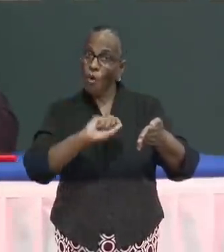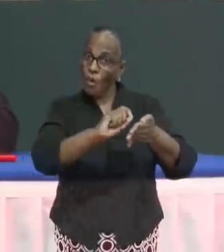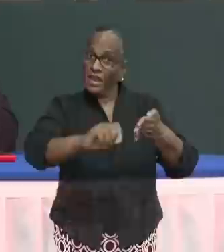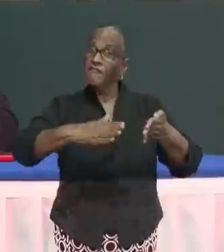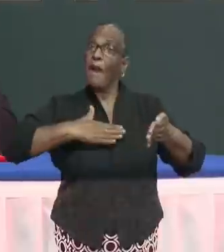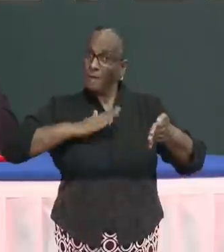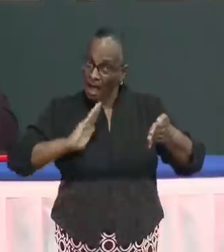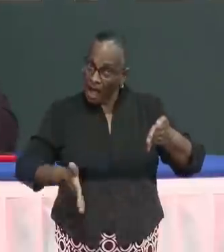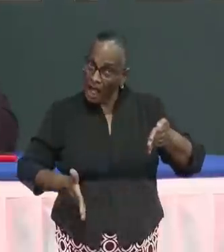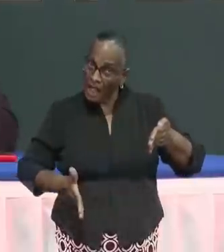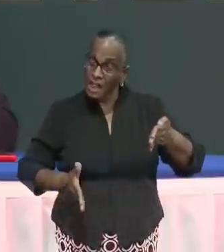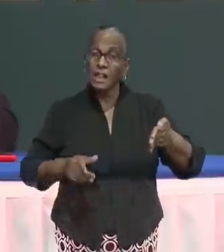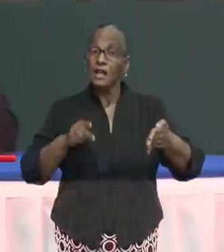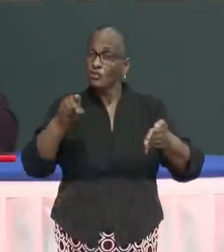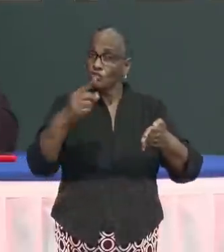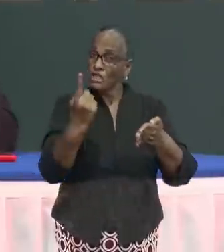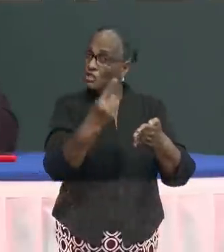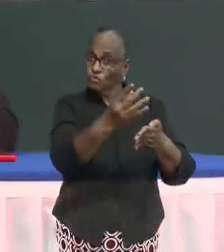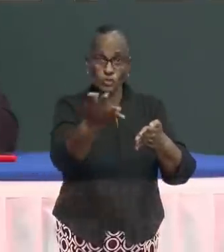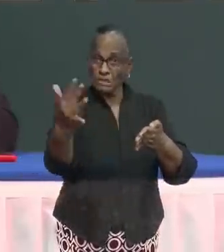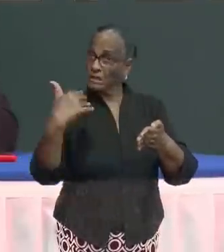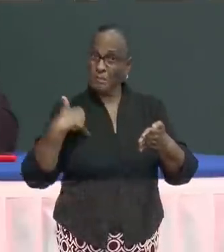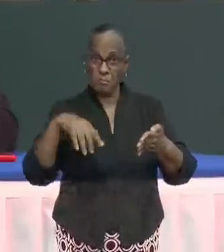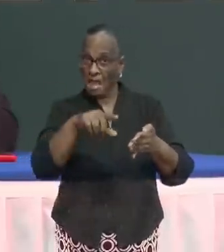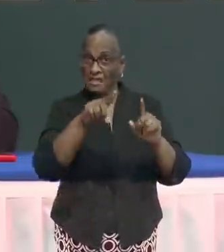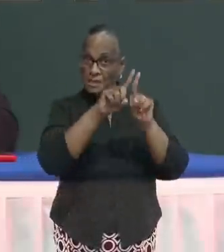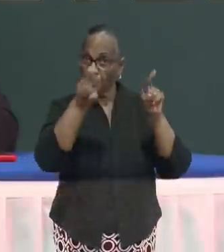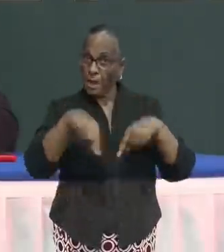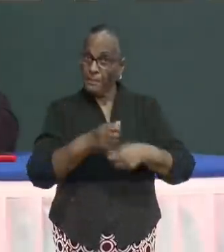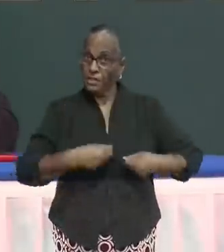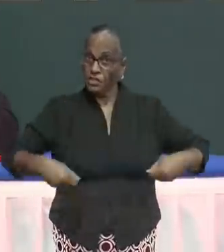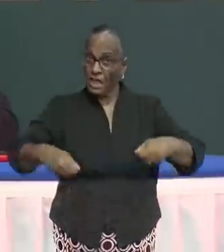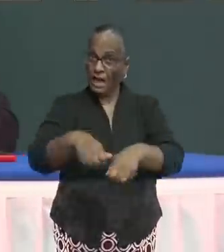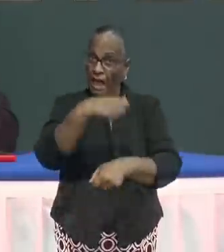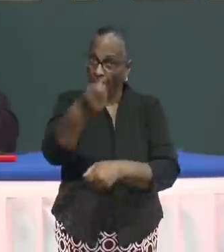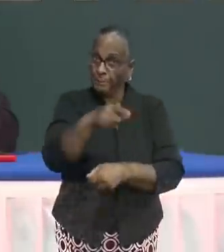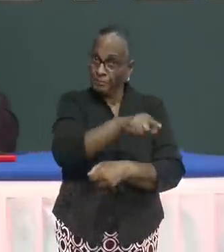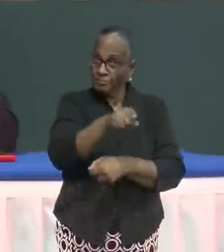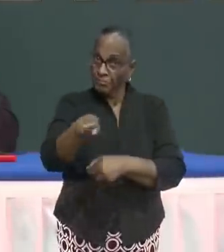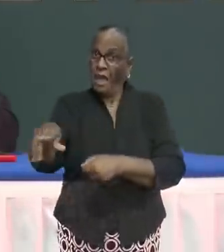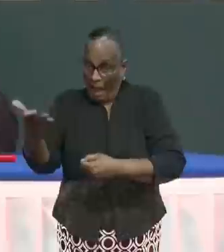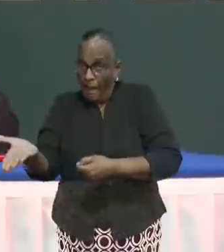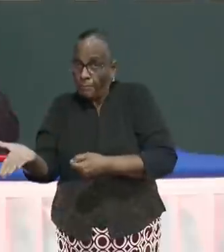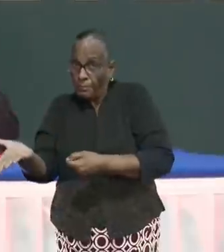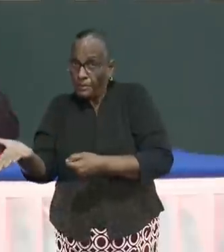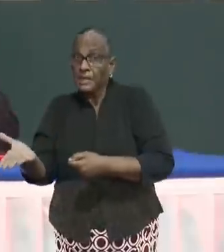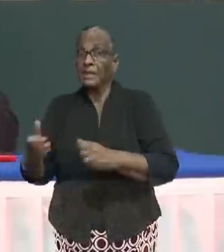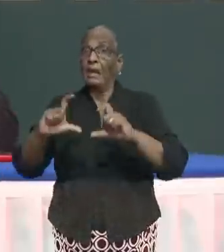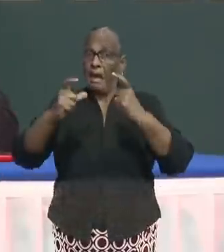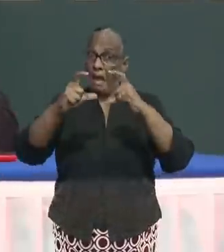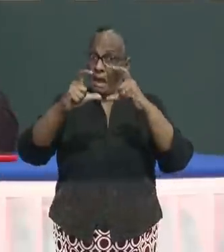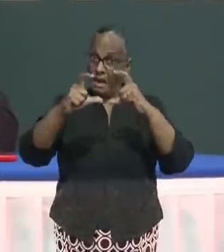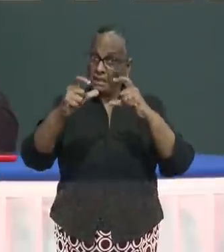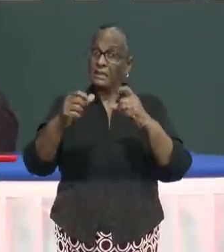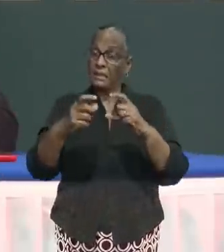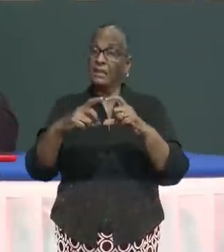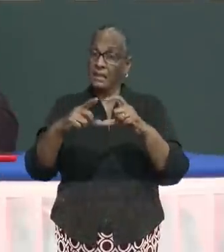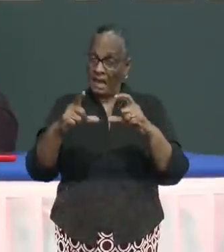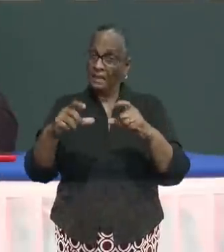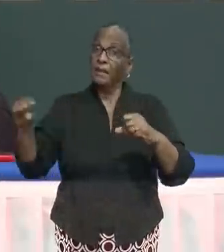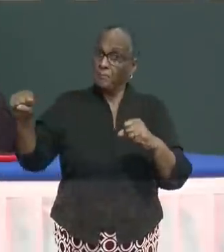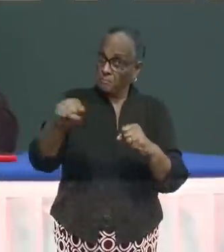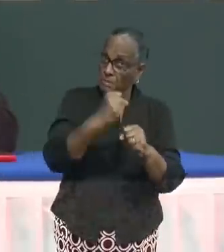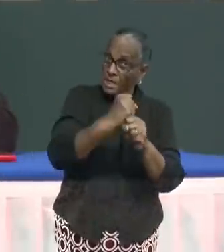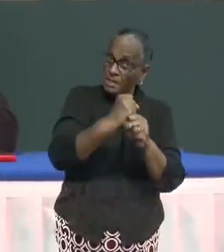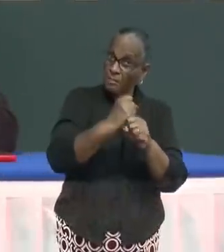maken met een pakket hebben en maken met we maken met uid-karte, en dat we